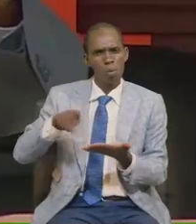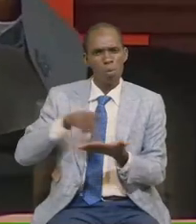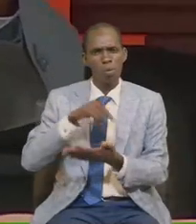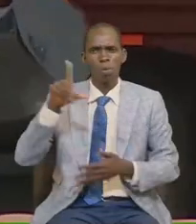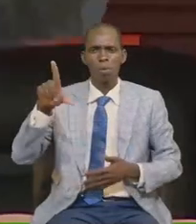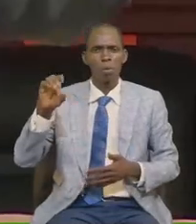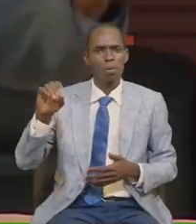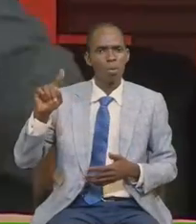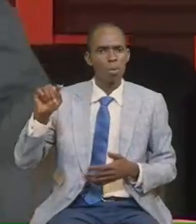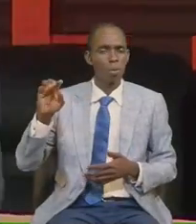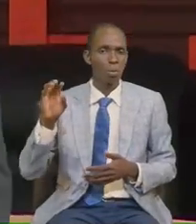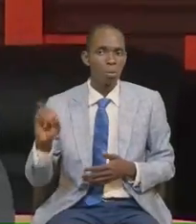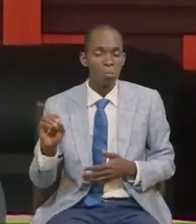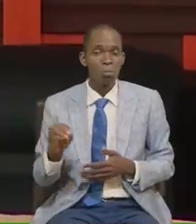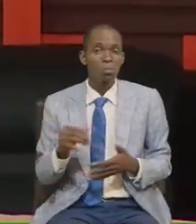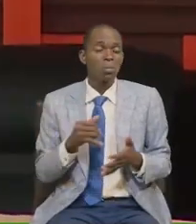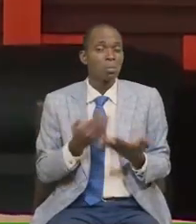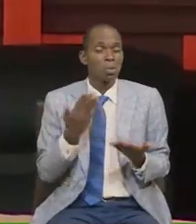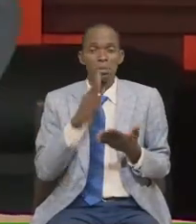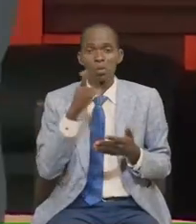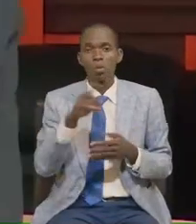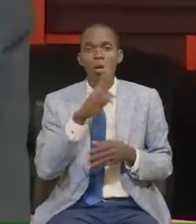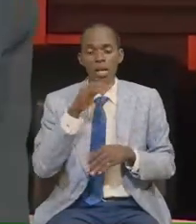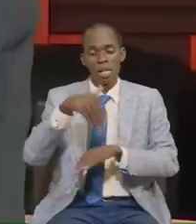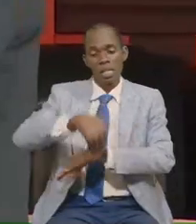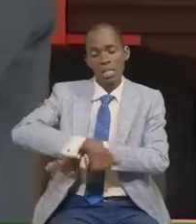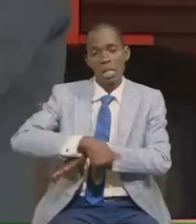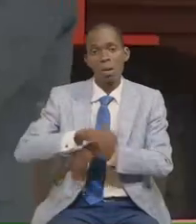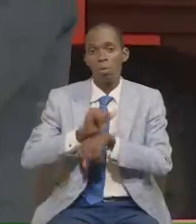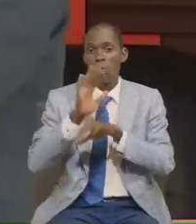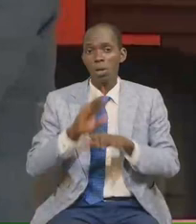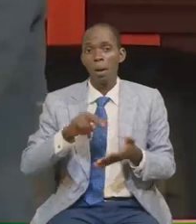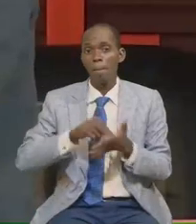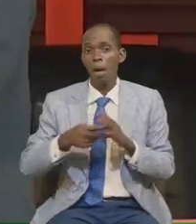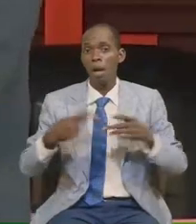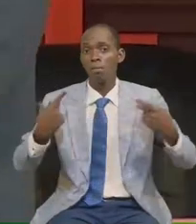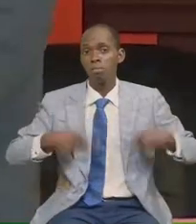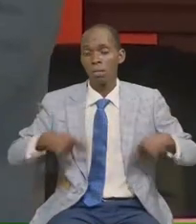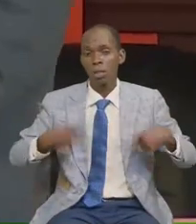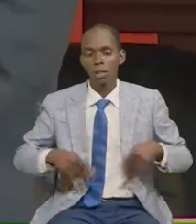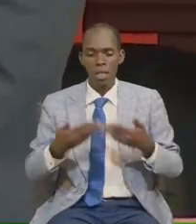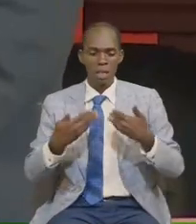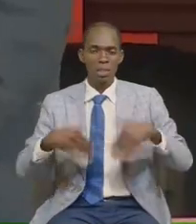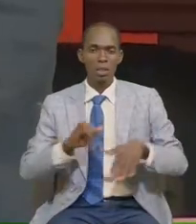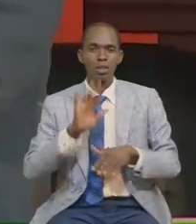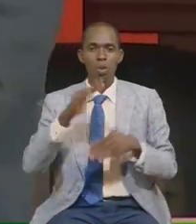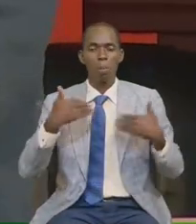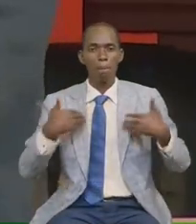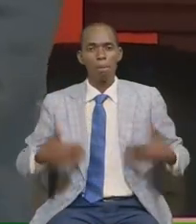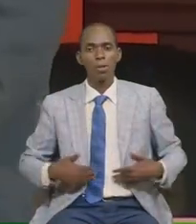que tu es ouvrière de nuit, ou bien tu vends ton corps pour te faire de